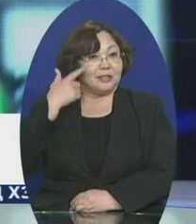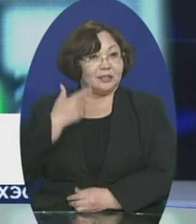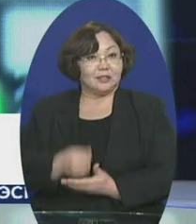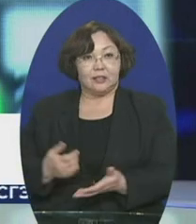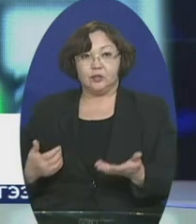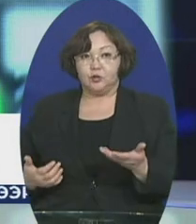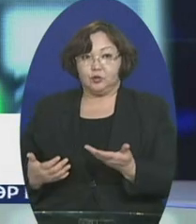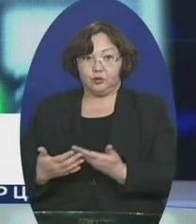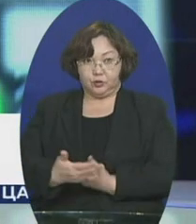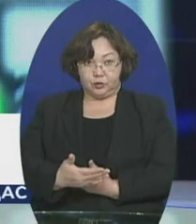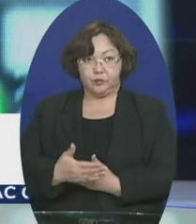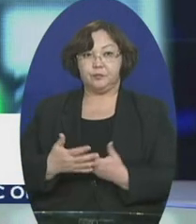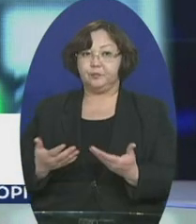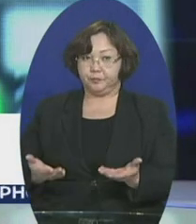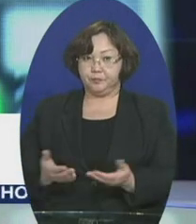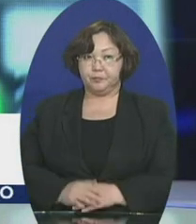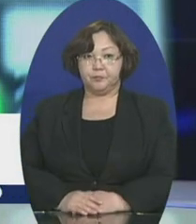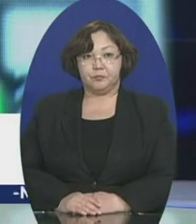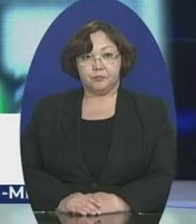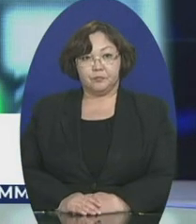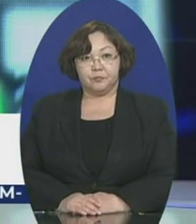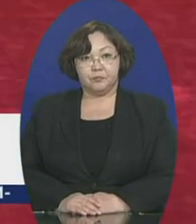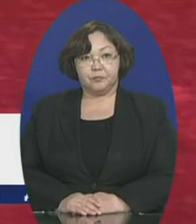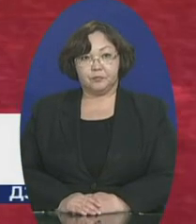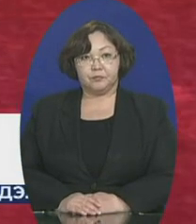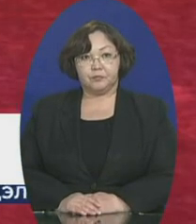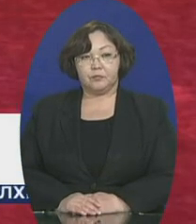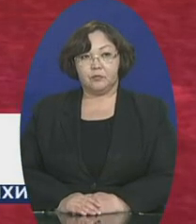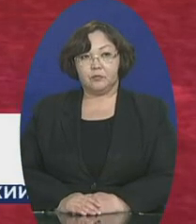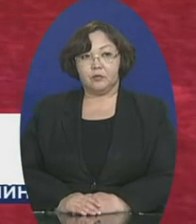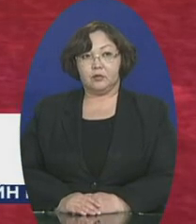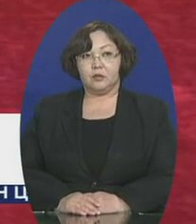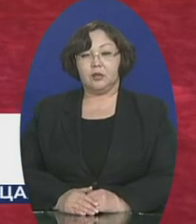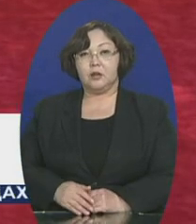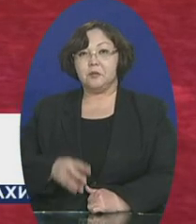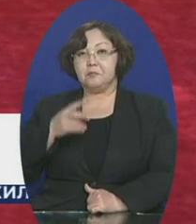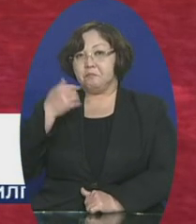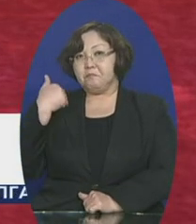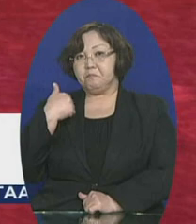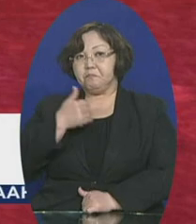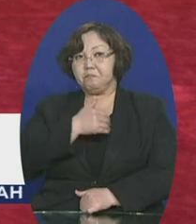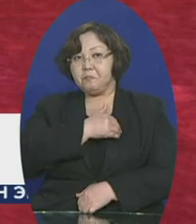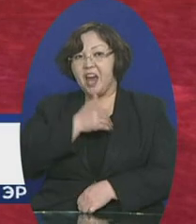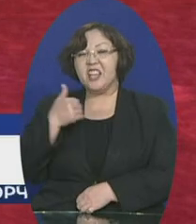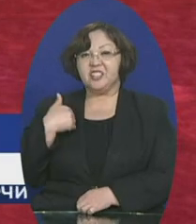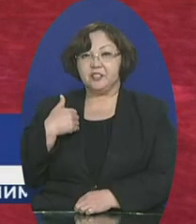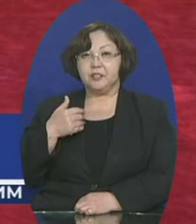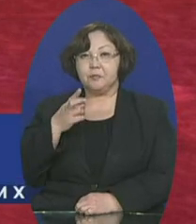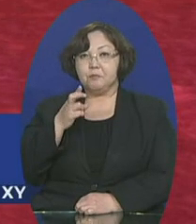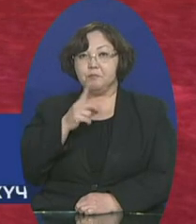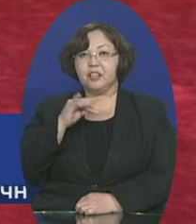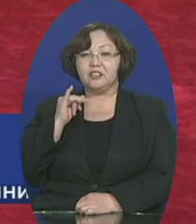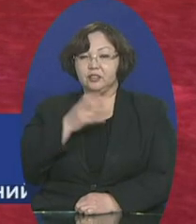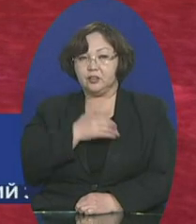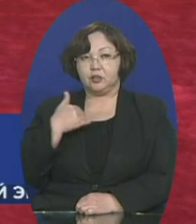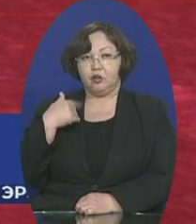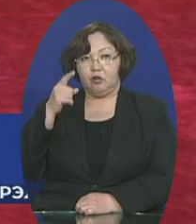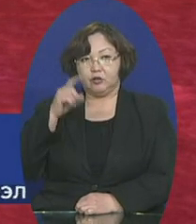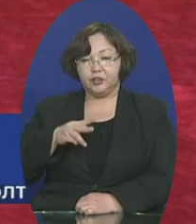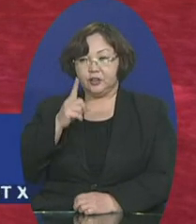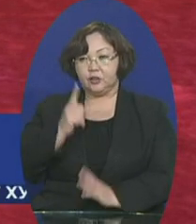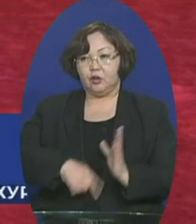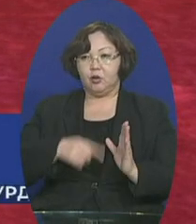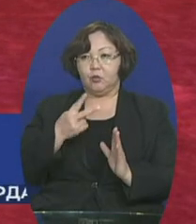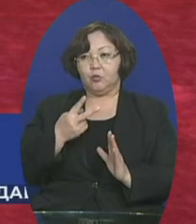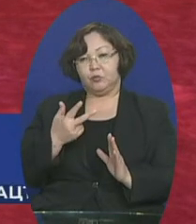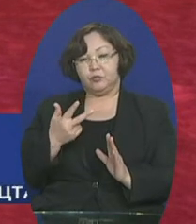манай сурвалжлах баг ирүүлсэн мэдээг одоо хүлэн үү. Монголын мэдээ сувг Бээжин хотод ажиллаж байна. 1-р сарын 23-наас 25-ны